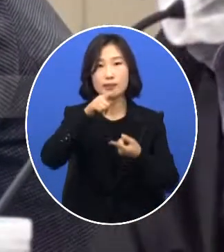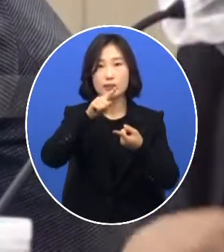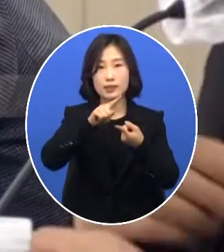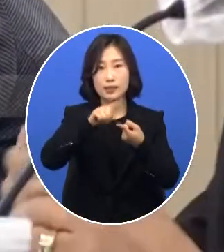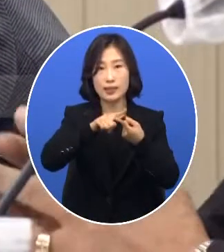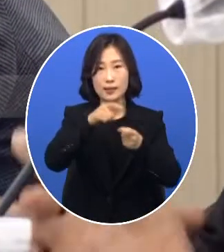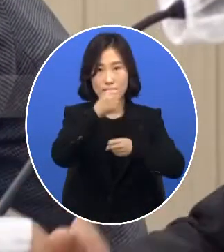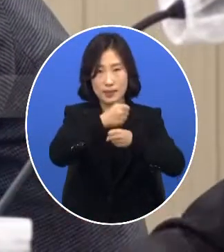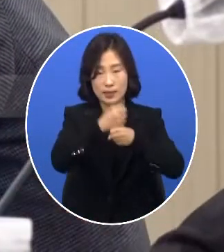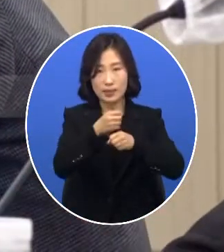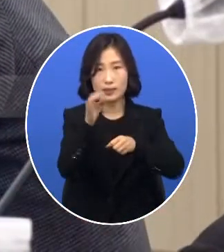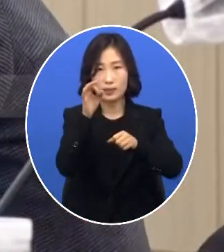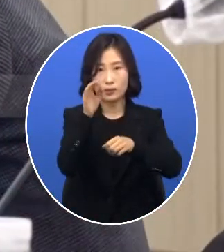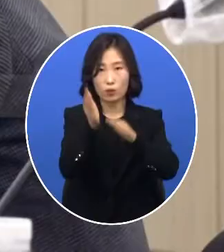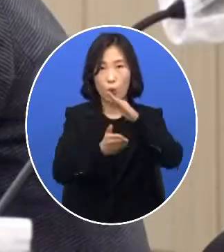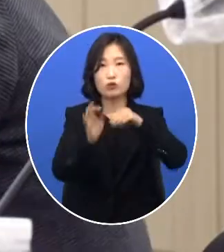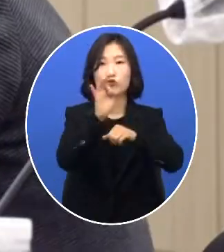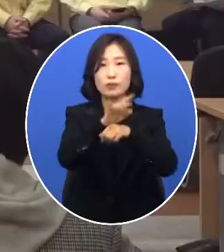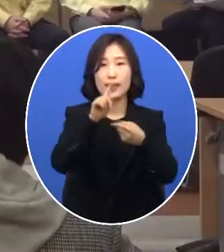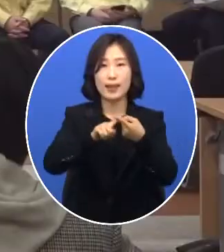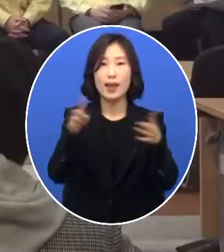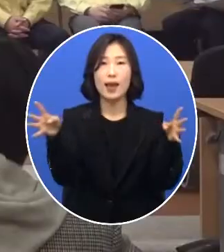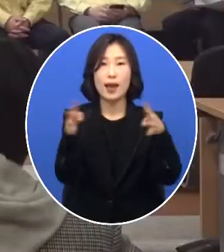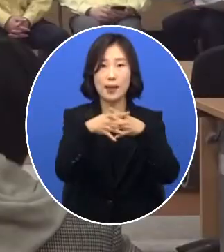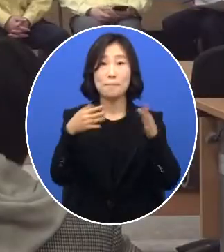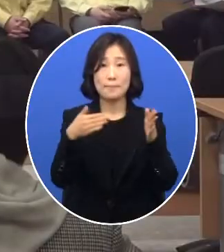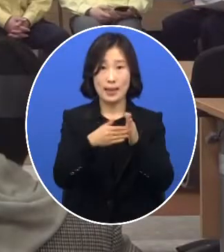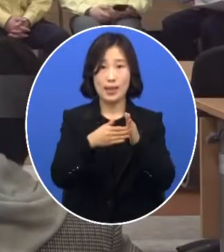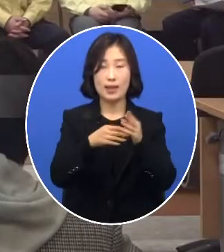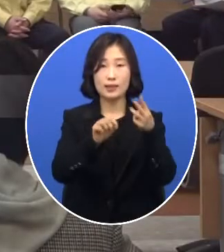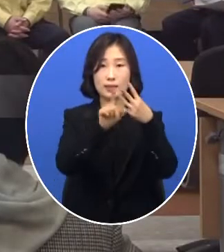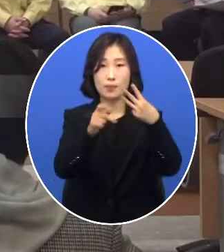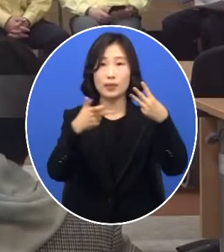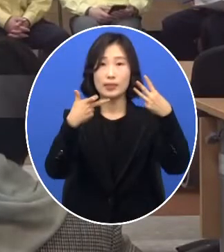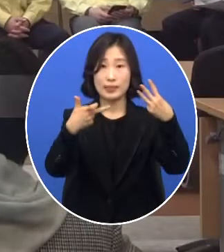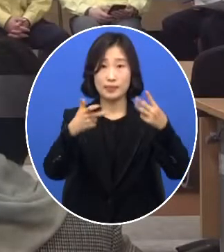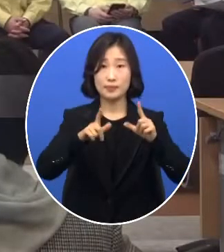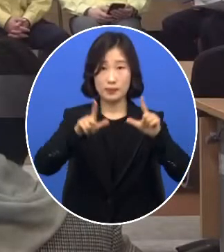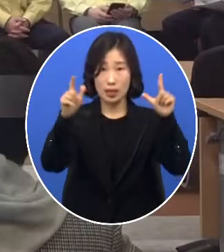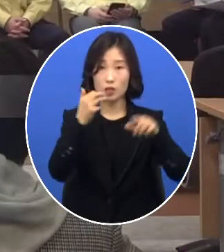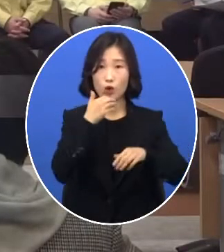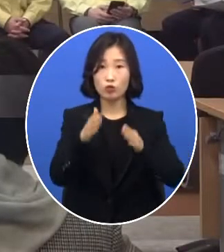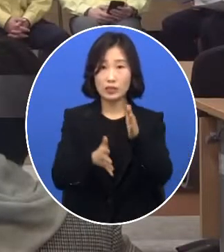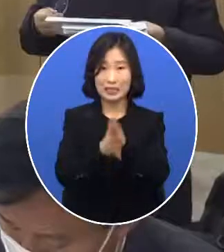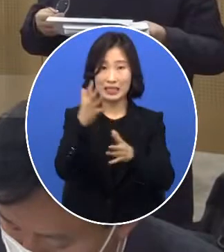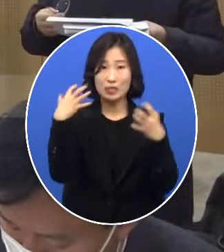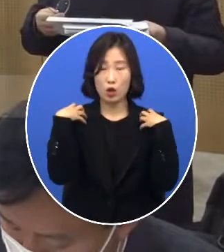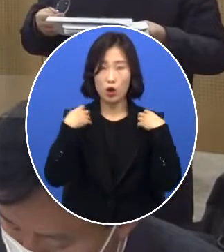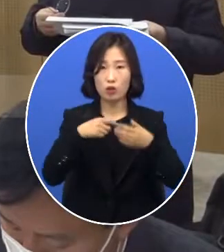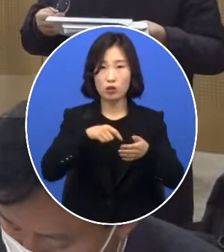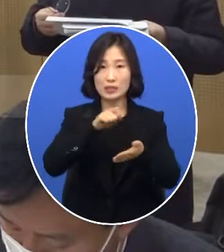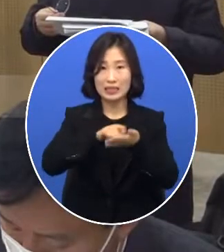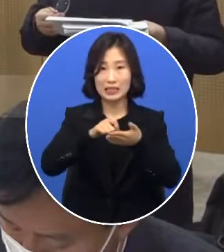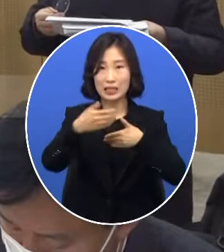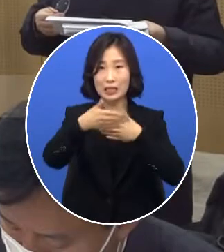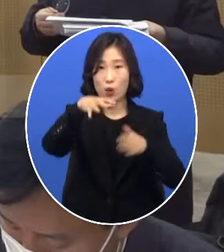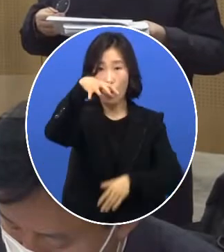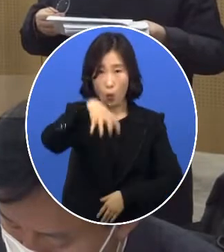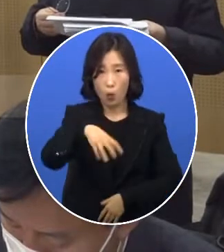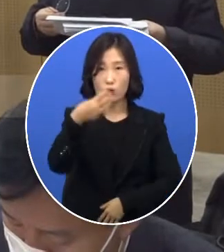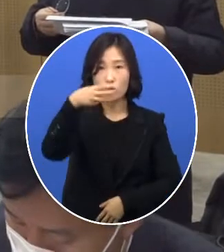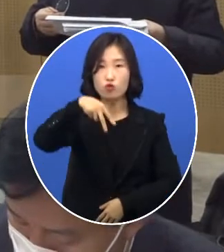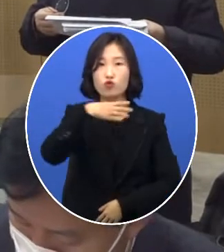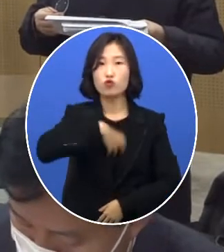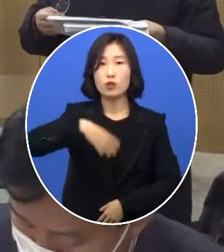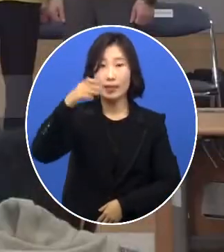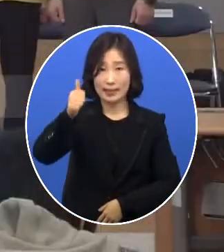공적 구매에 대해 합의했습니다. 또한 지난 17일에는 서울시청 출입기자실에서 류경기